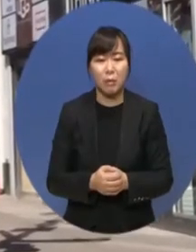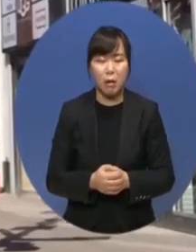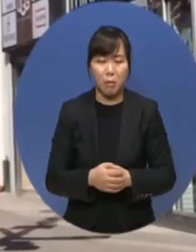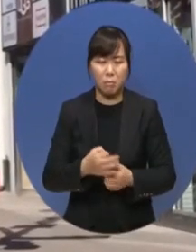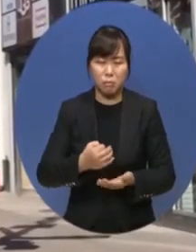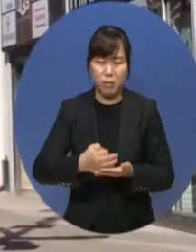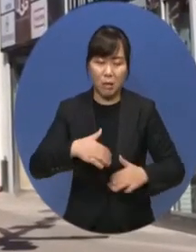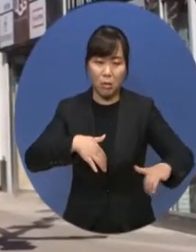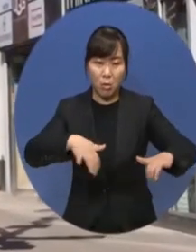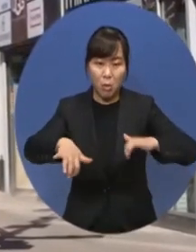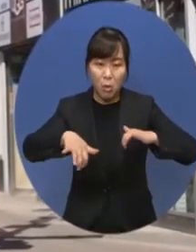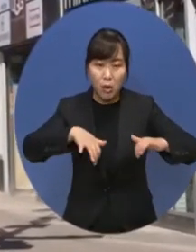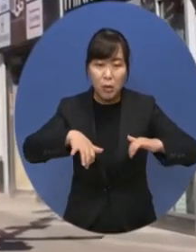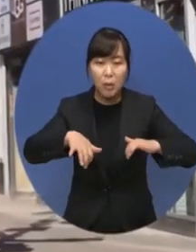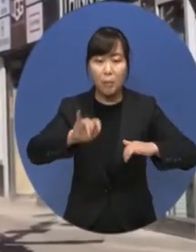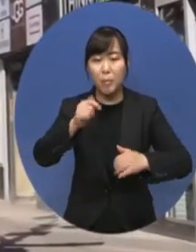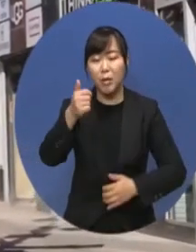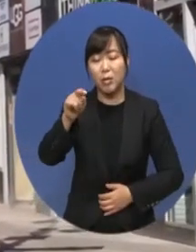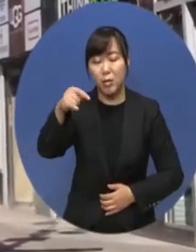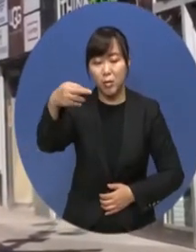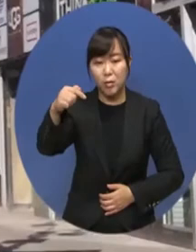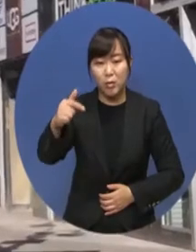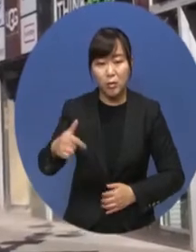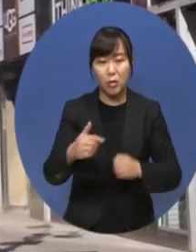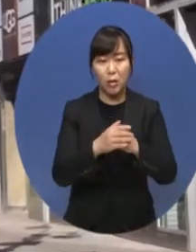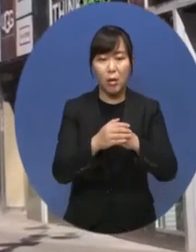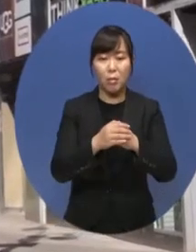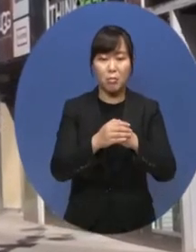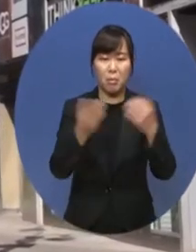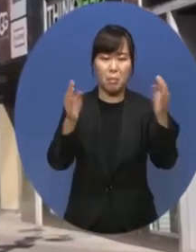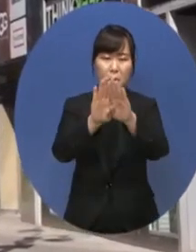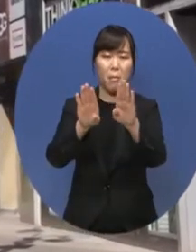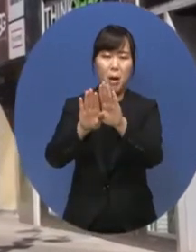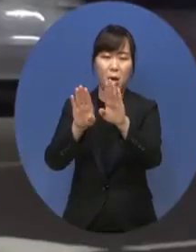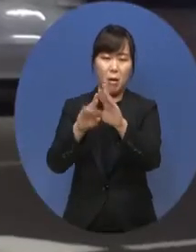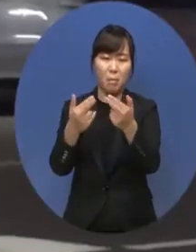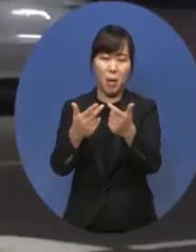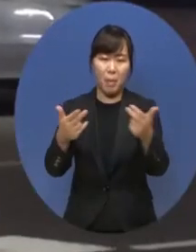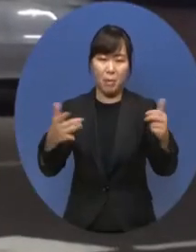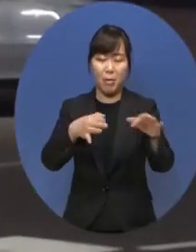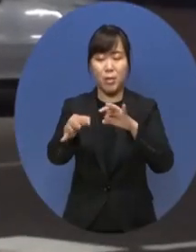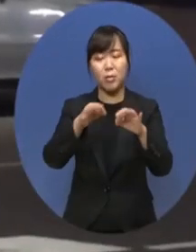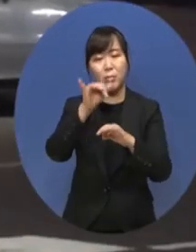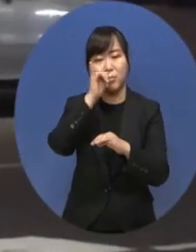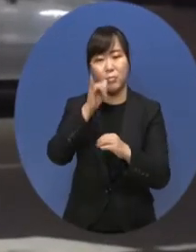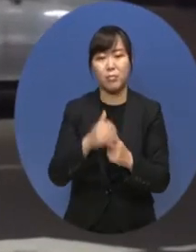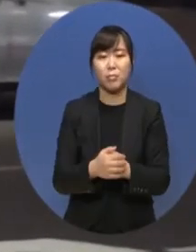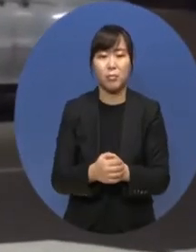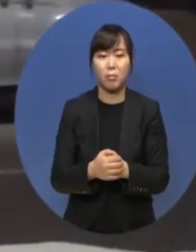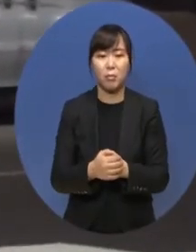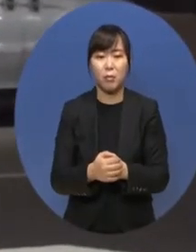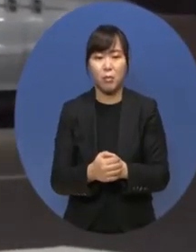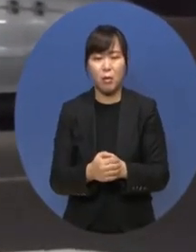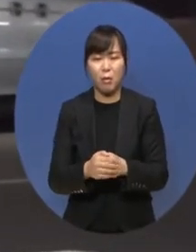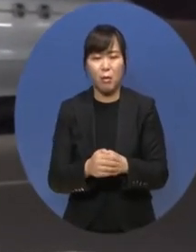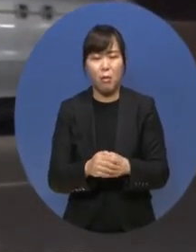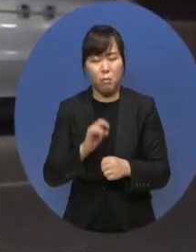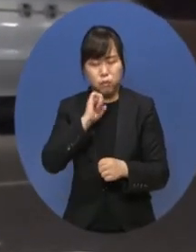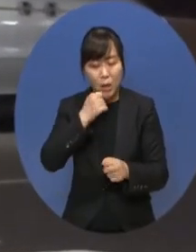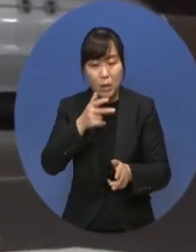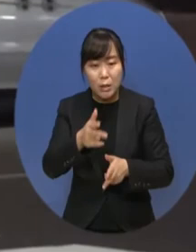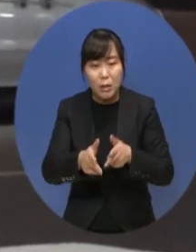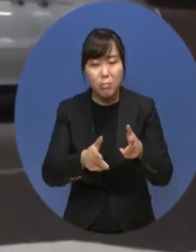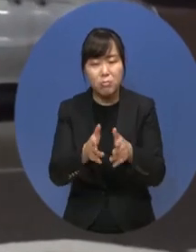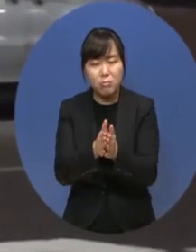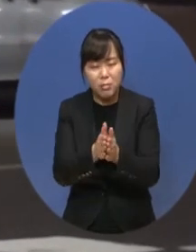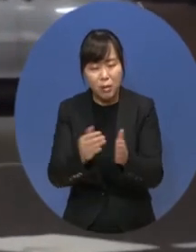유명한 맨하튼 5 에비뉴는 폐업 세일 문구와 비어있는 상점들을 쉽게 볼수 있습니다. 어렵게 시작한 사업을